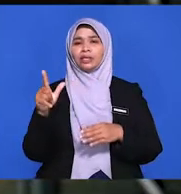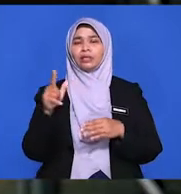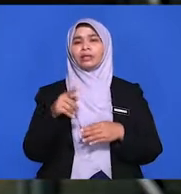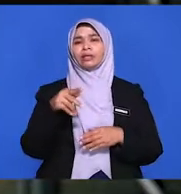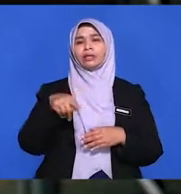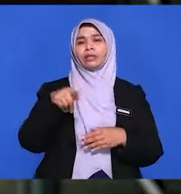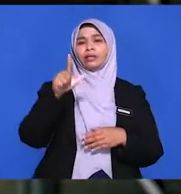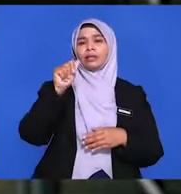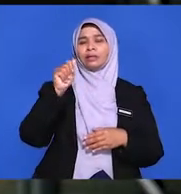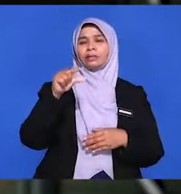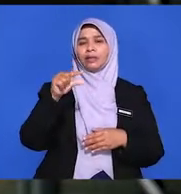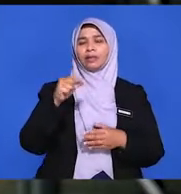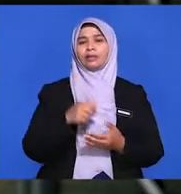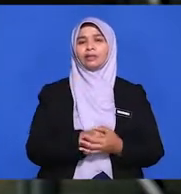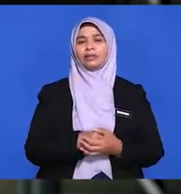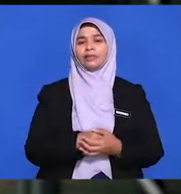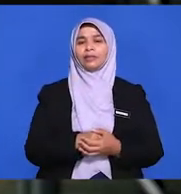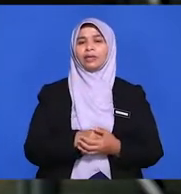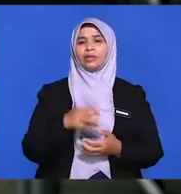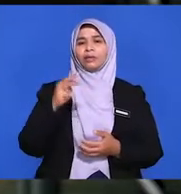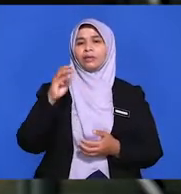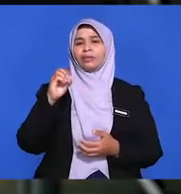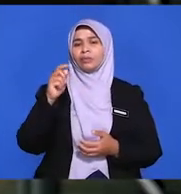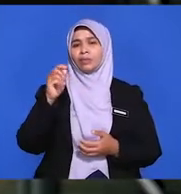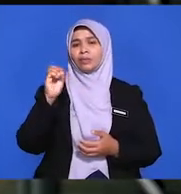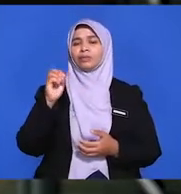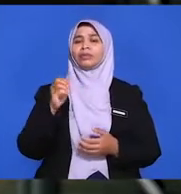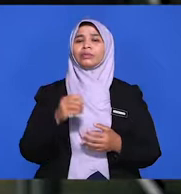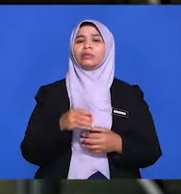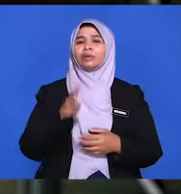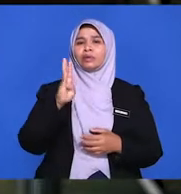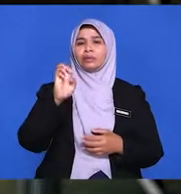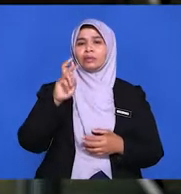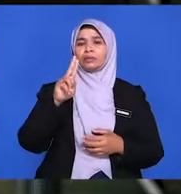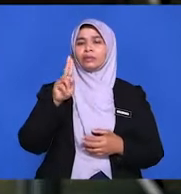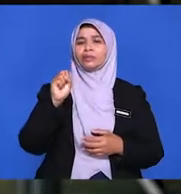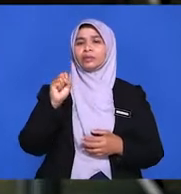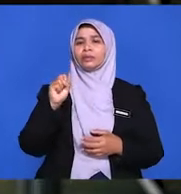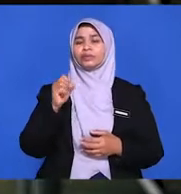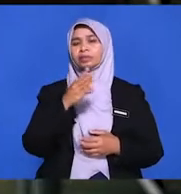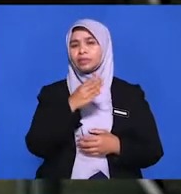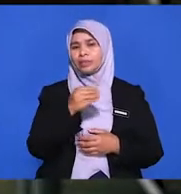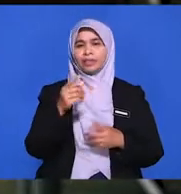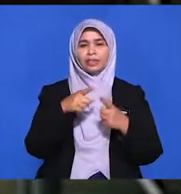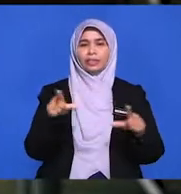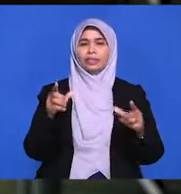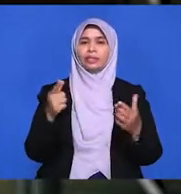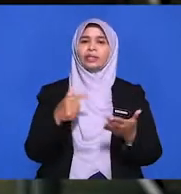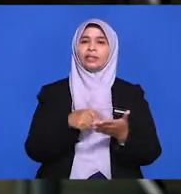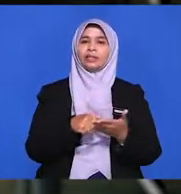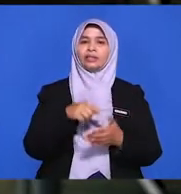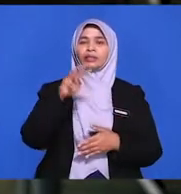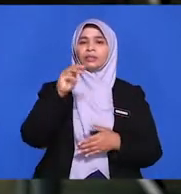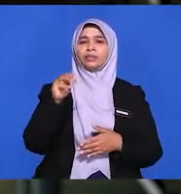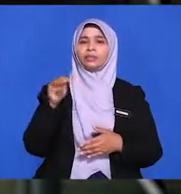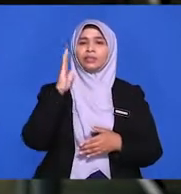motor DC 12 volt, berus plastik, gear dan banyak lagi. Murid akan